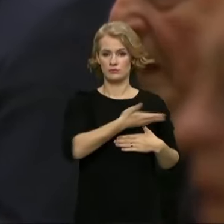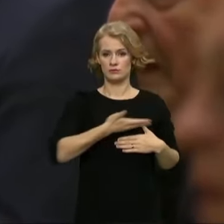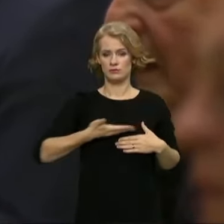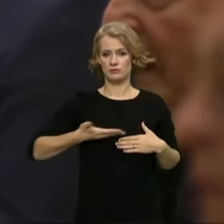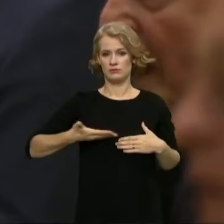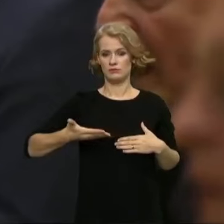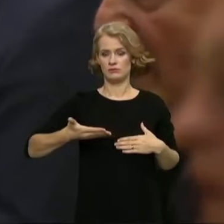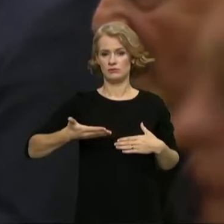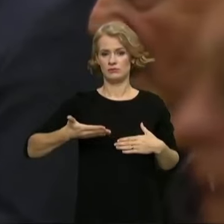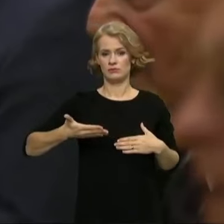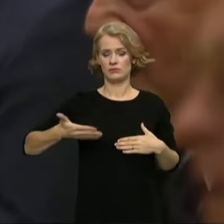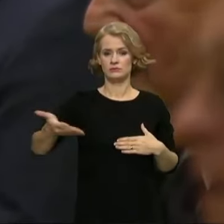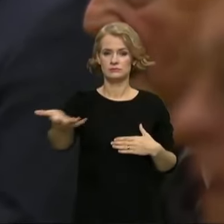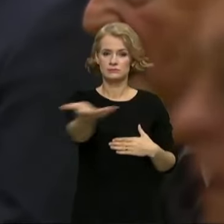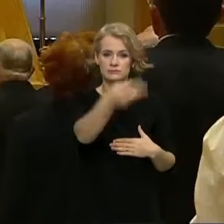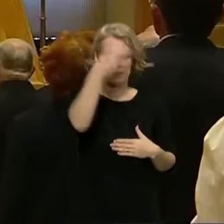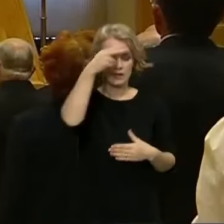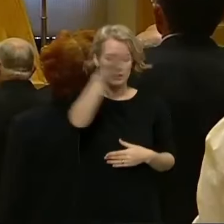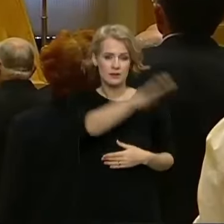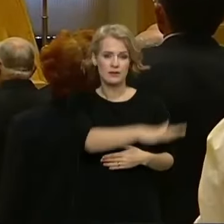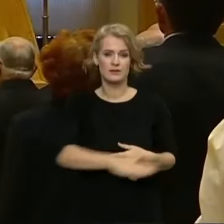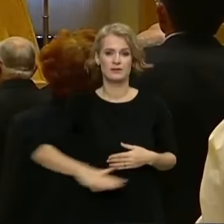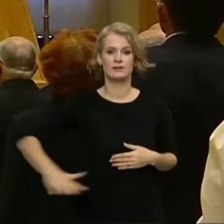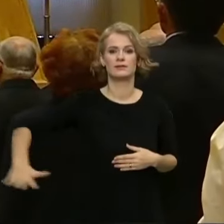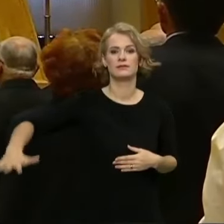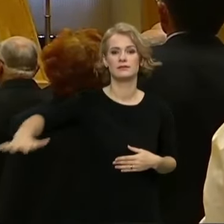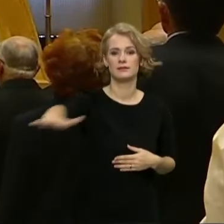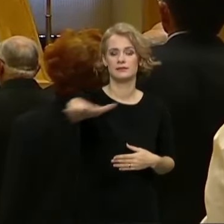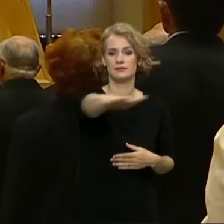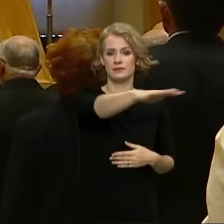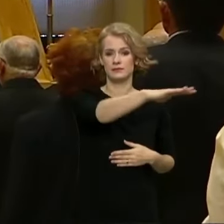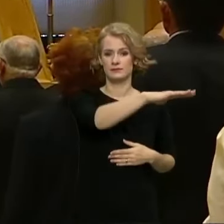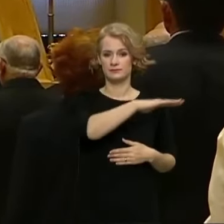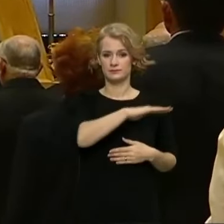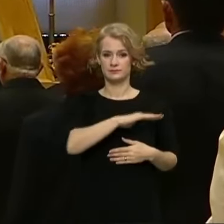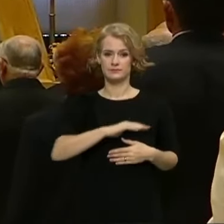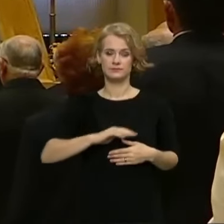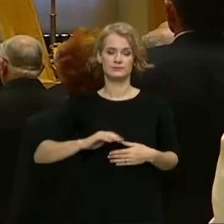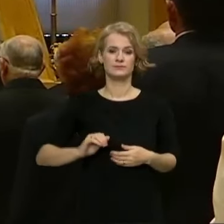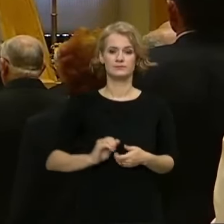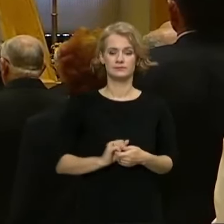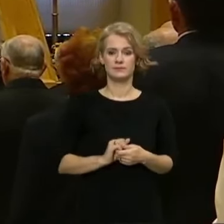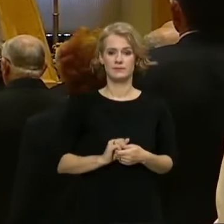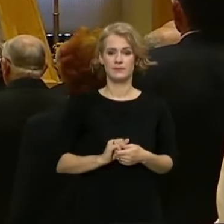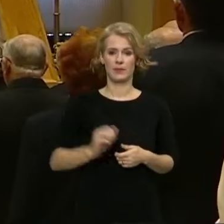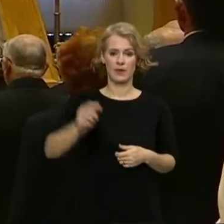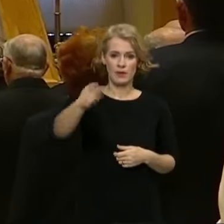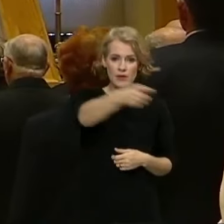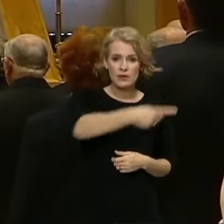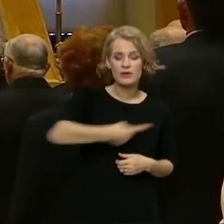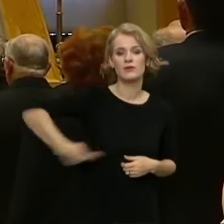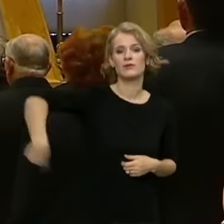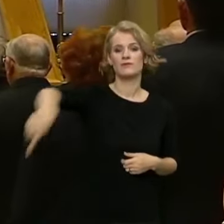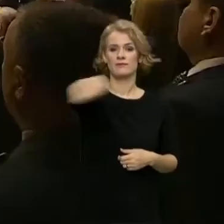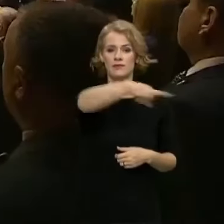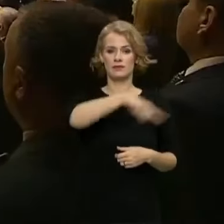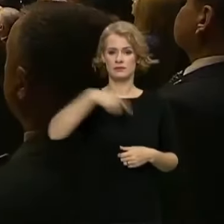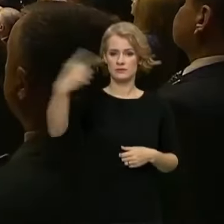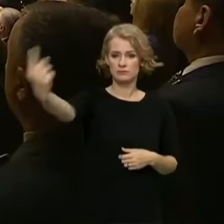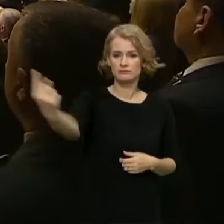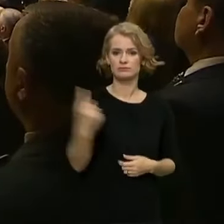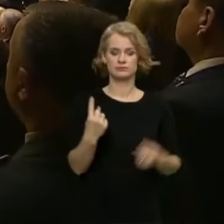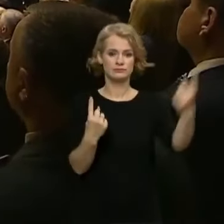lietuvos dega mūsų šir širdyse